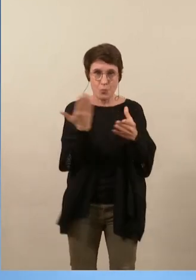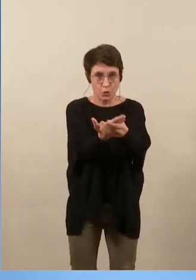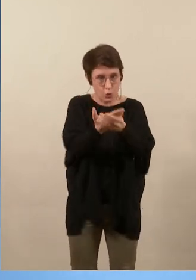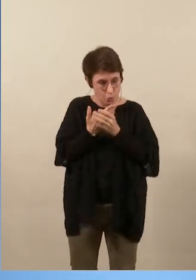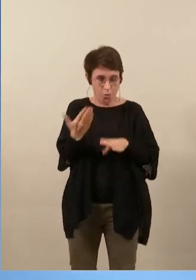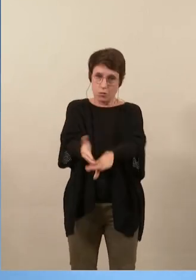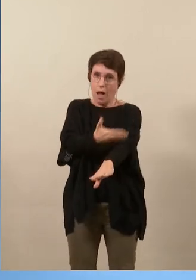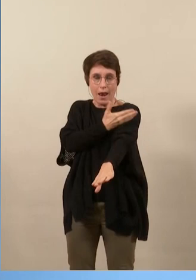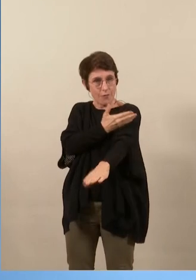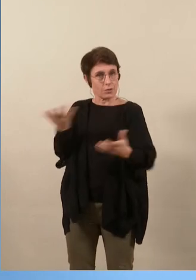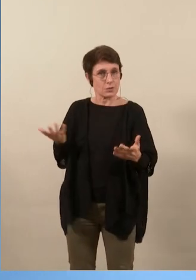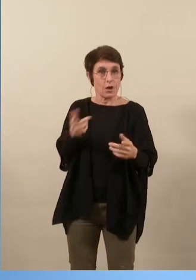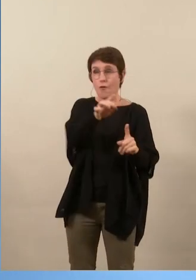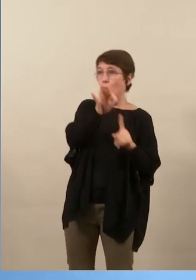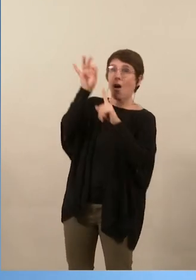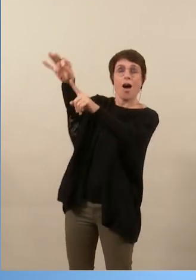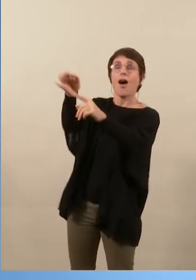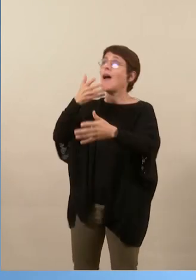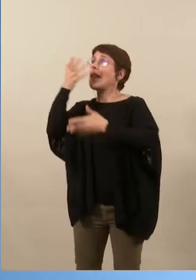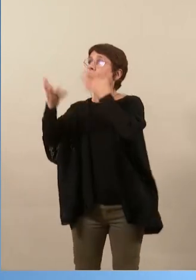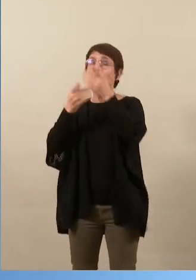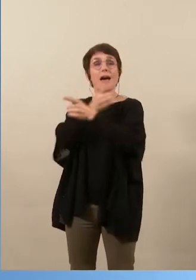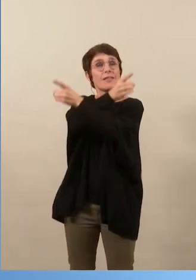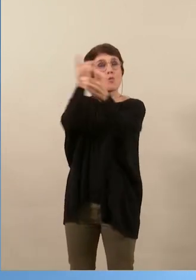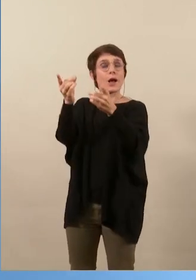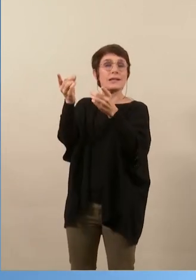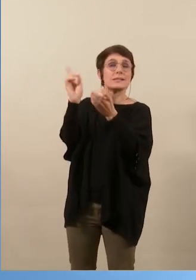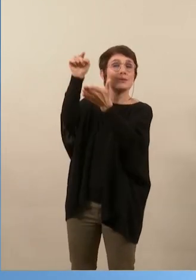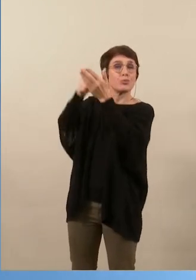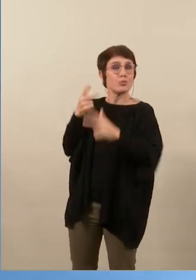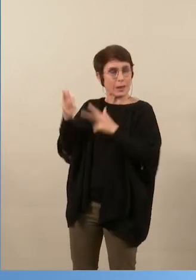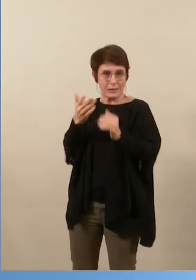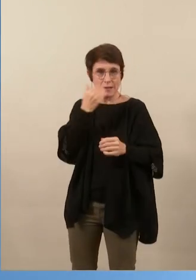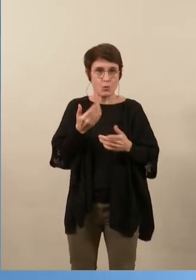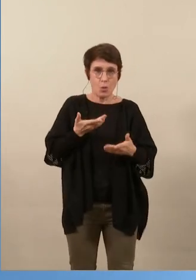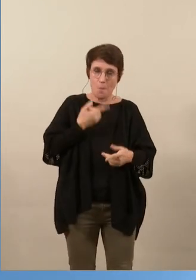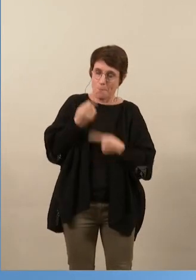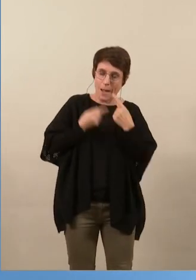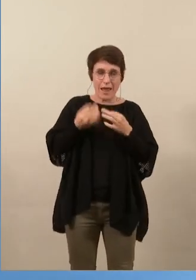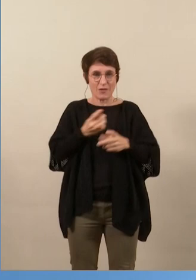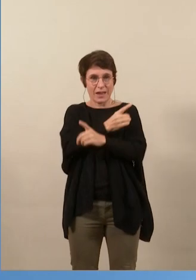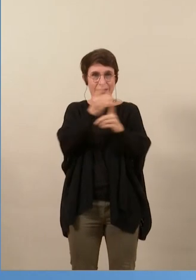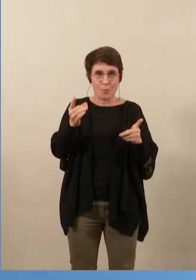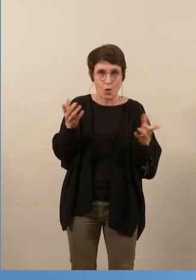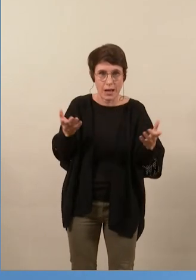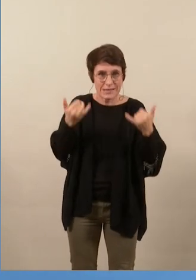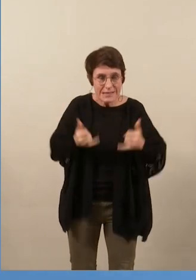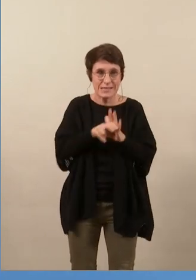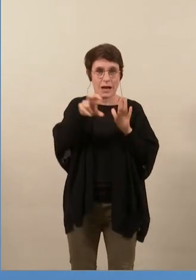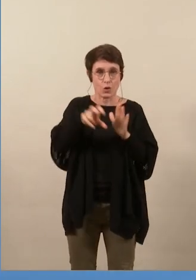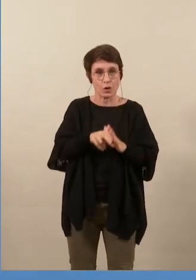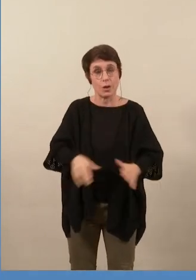démocratie participative faites vivre votre démocratie à Grenoble principe de comicque de